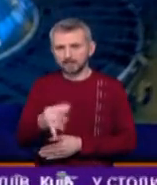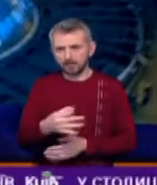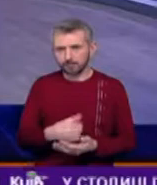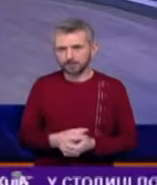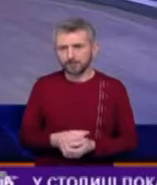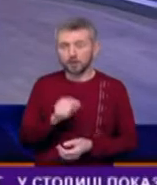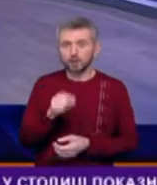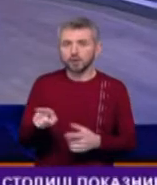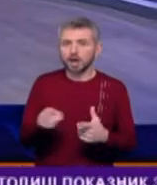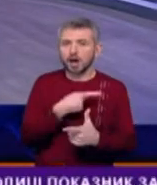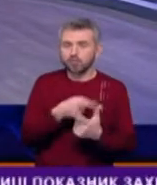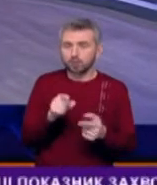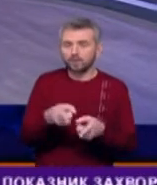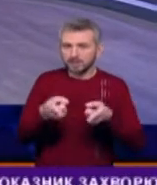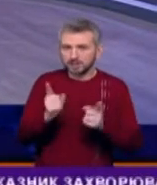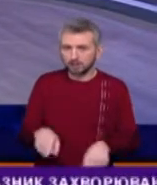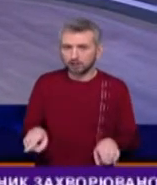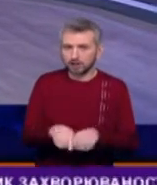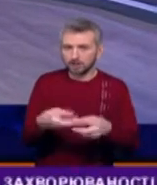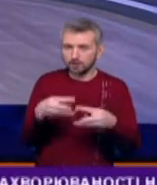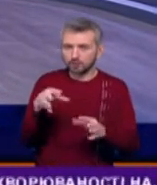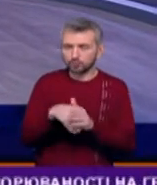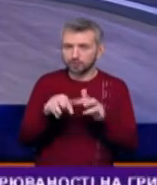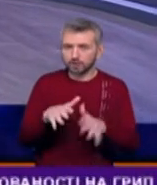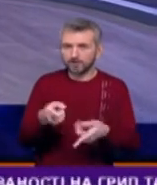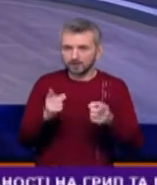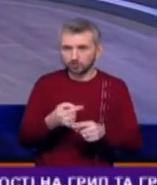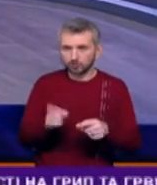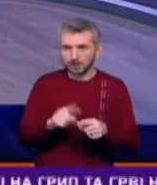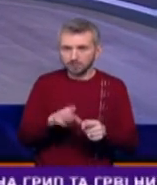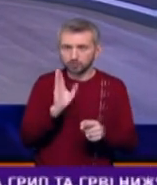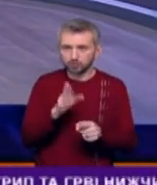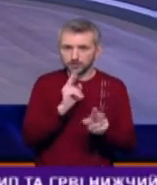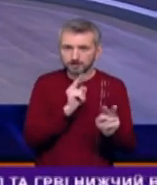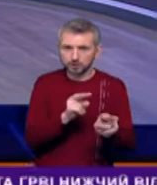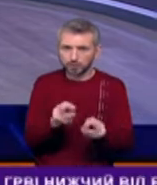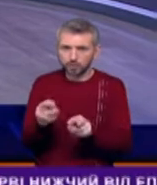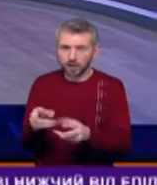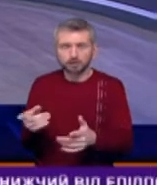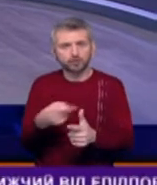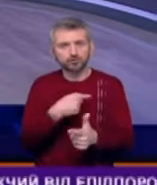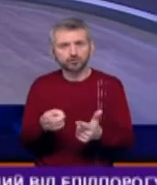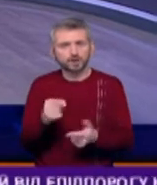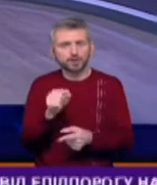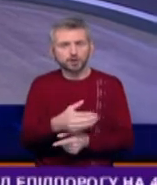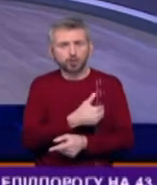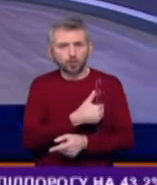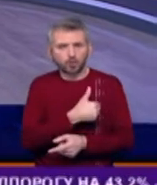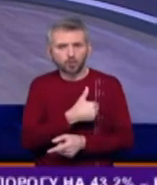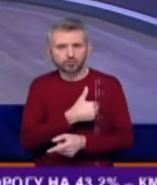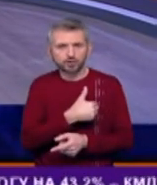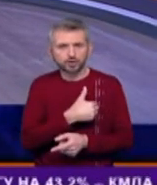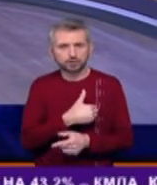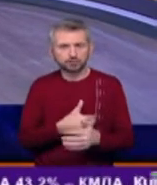ну тут або він дійсно такий міністр внутрішніх справ, що дійсно за цим буде, ну, слідкувати, чи все ж таки він хоче бути над